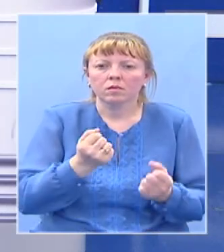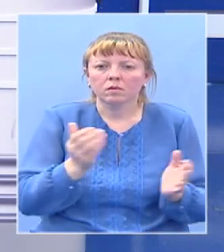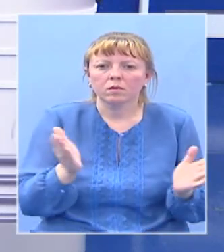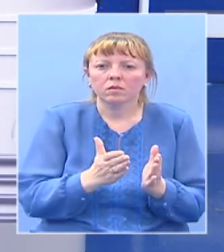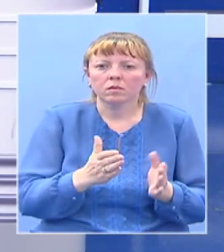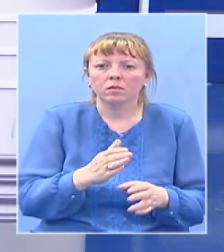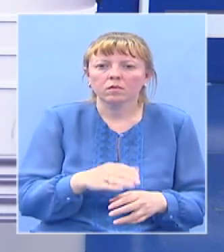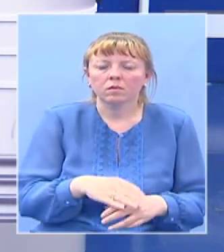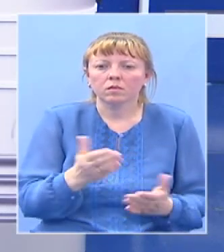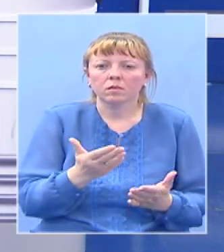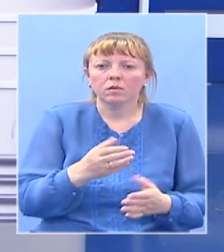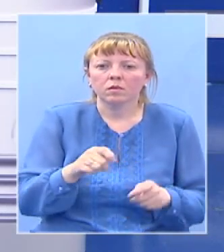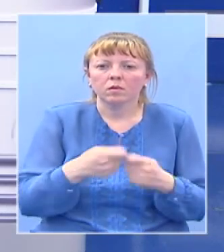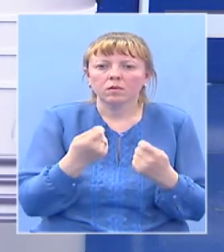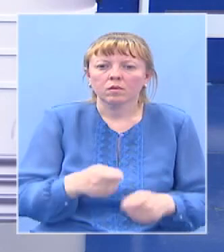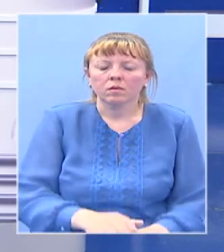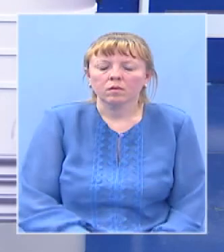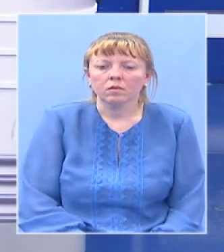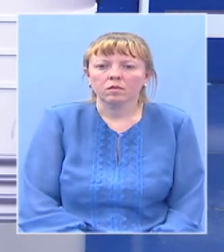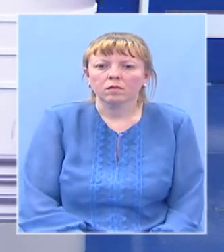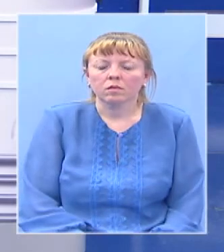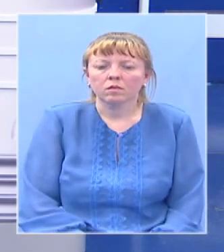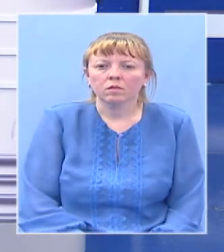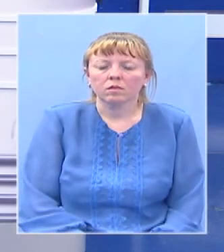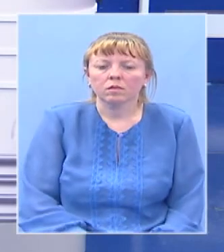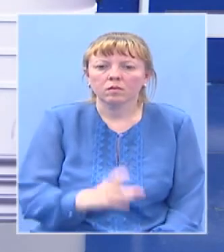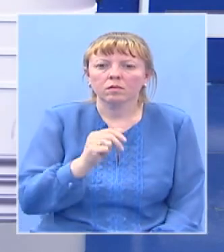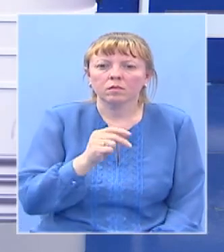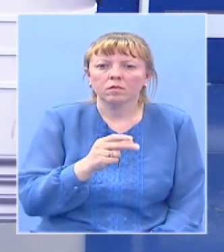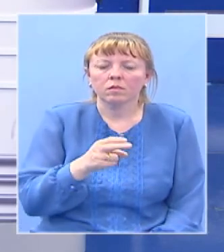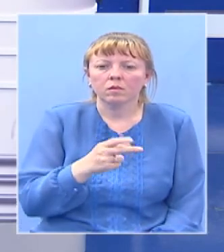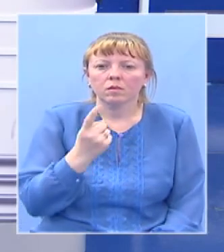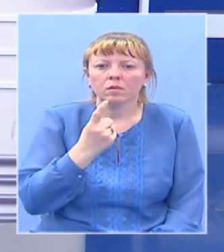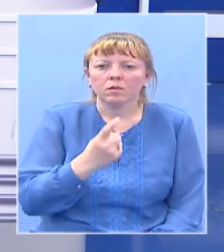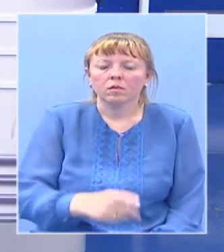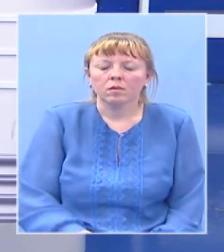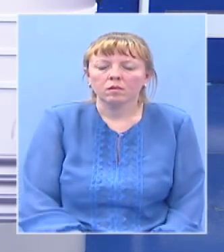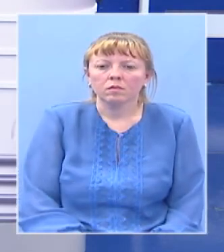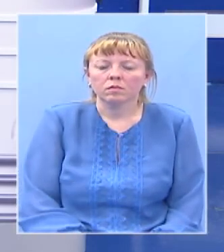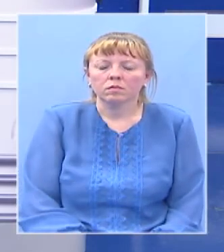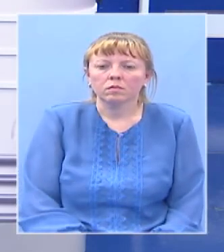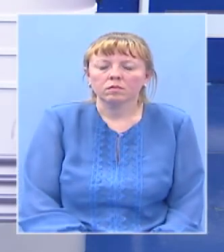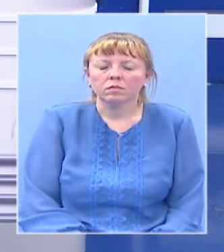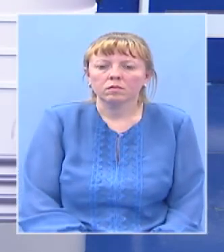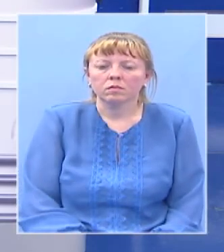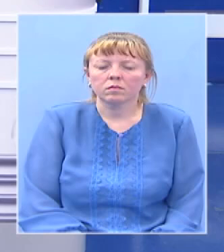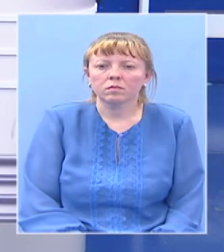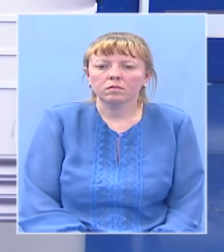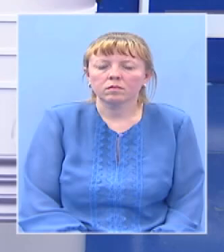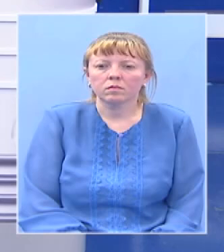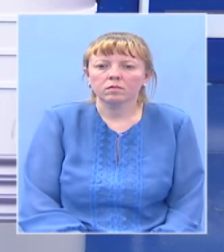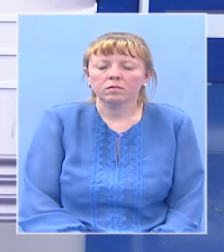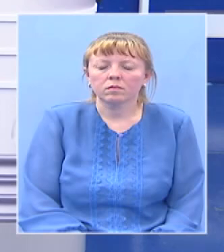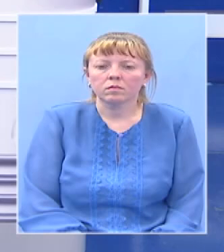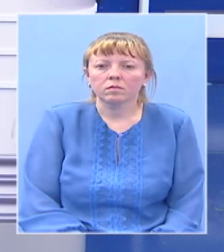совершали таких нарушений Да профилактика - это конечно в первую очередь у нас в принципе сейчас